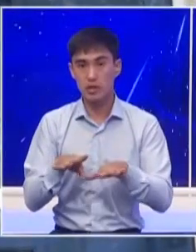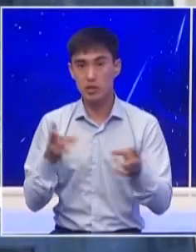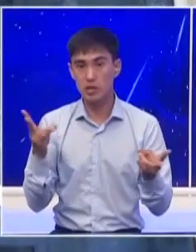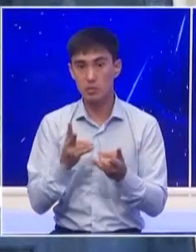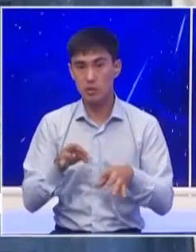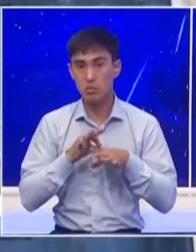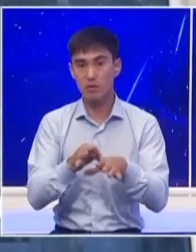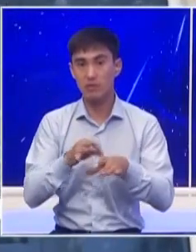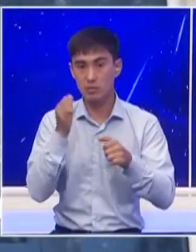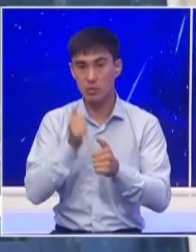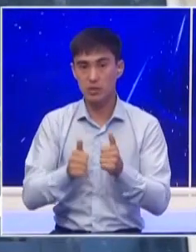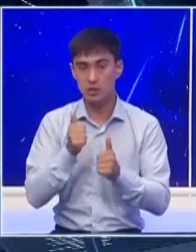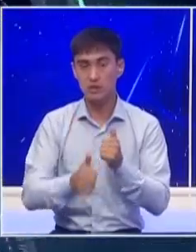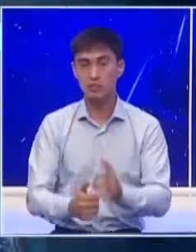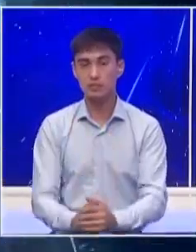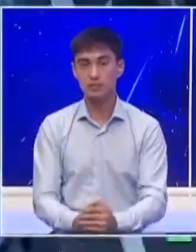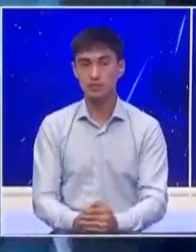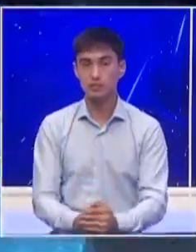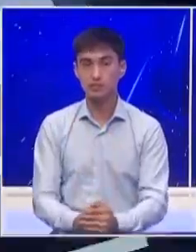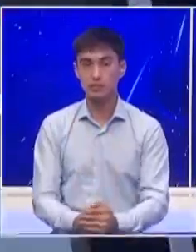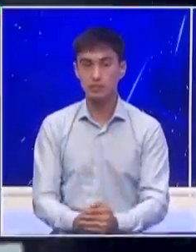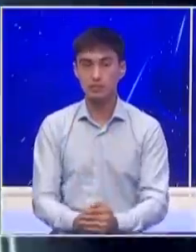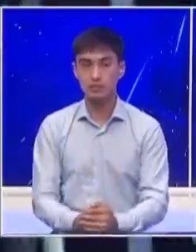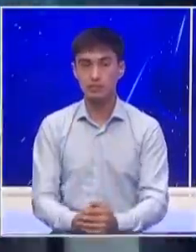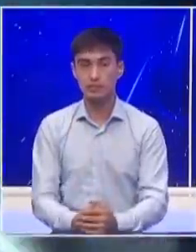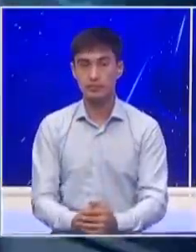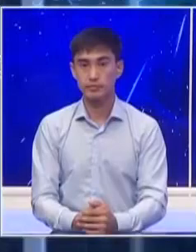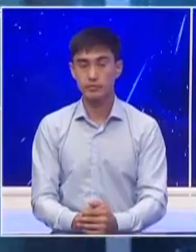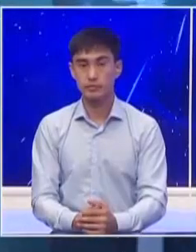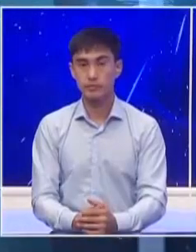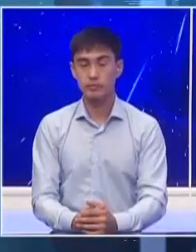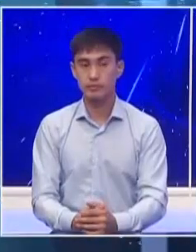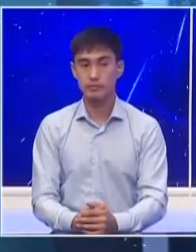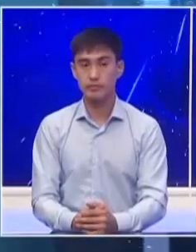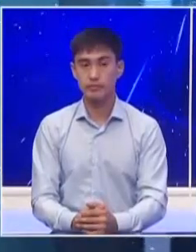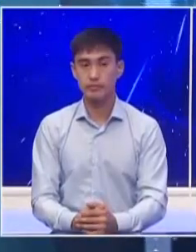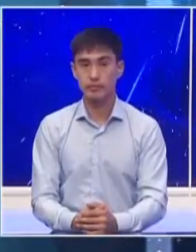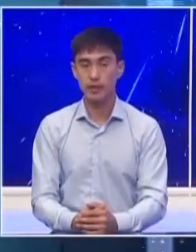необходимо проводить регулярно. Надежда Белова, Диана Турлыбек, телеканал ЖТСУ.